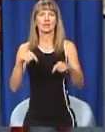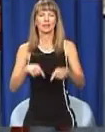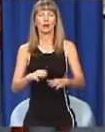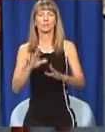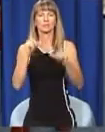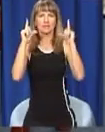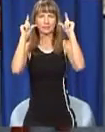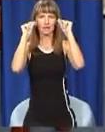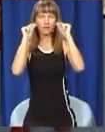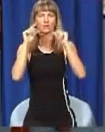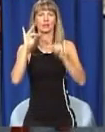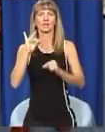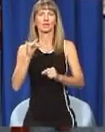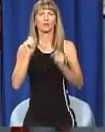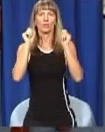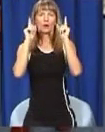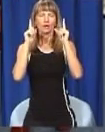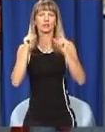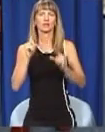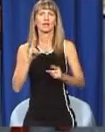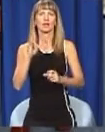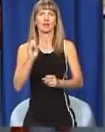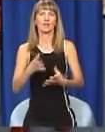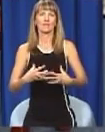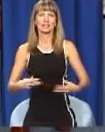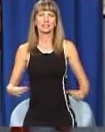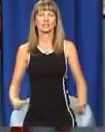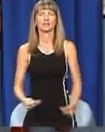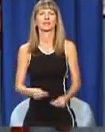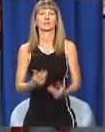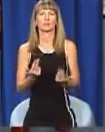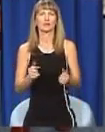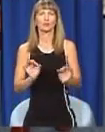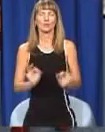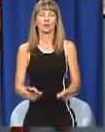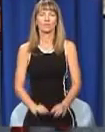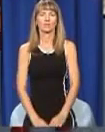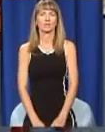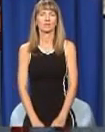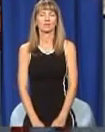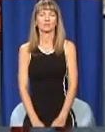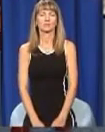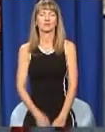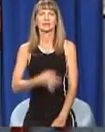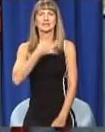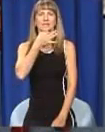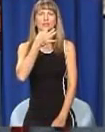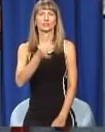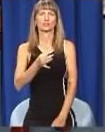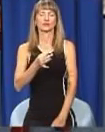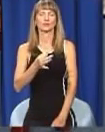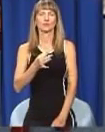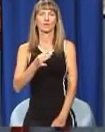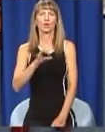А прокидаються вони коли? Навесні. Так, саме навесні. Скажи, будь ласка,